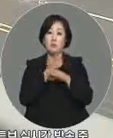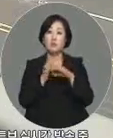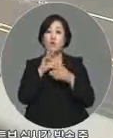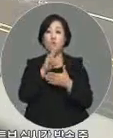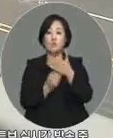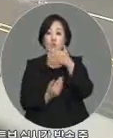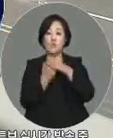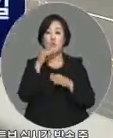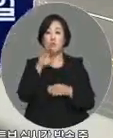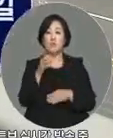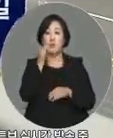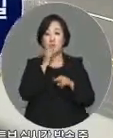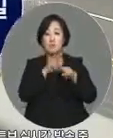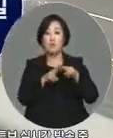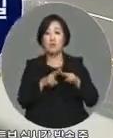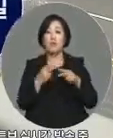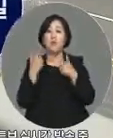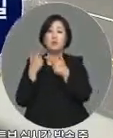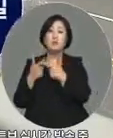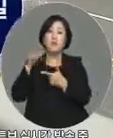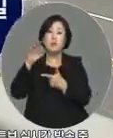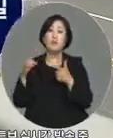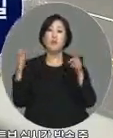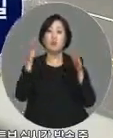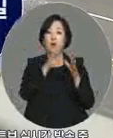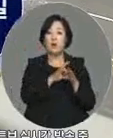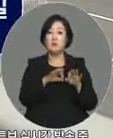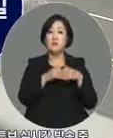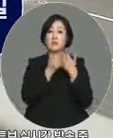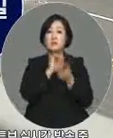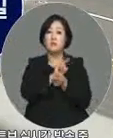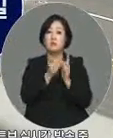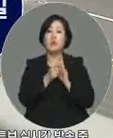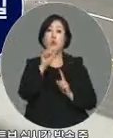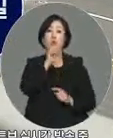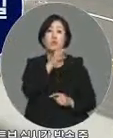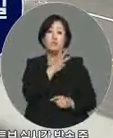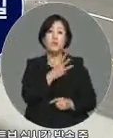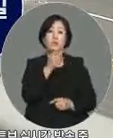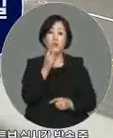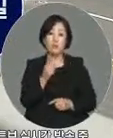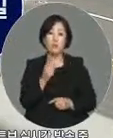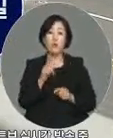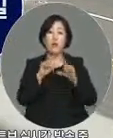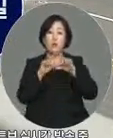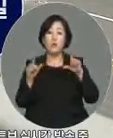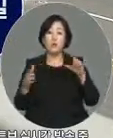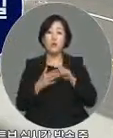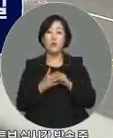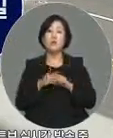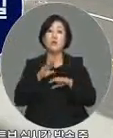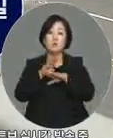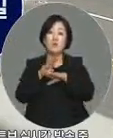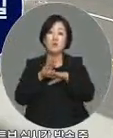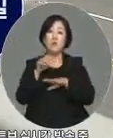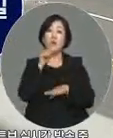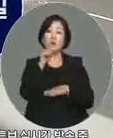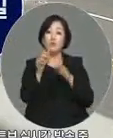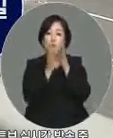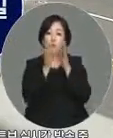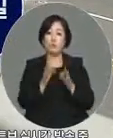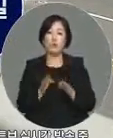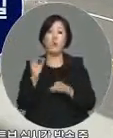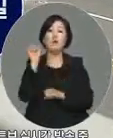난 S5일과 부산의 화상 전문 병원까지의 거리는 53km로 내비게이션에 검색하면 차로 50분 정도 걸리는